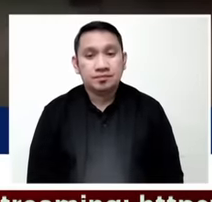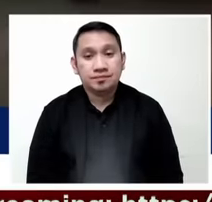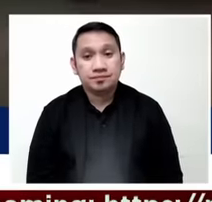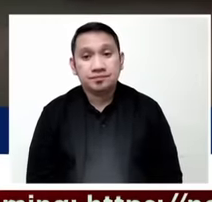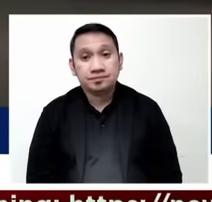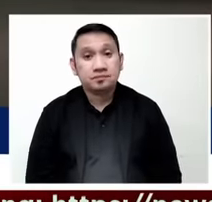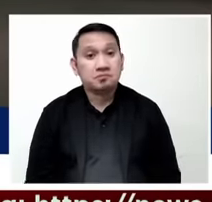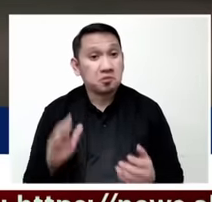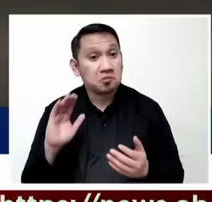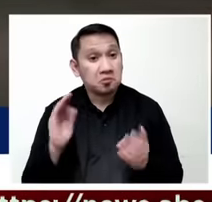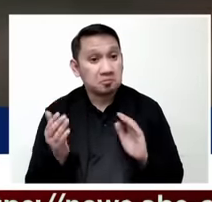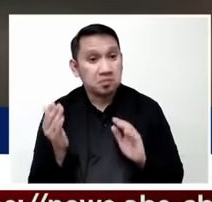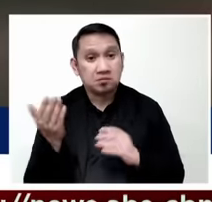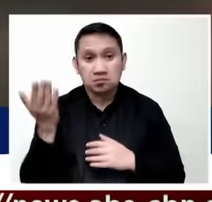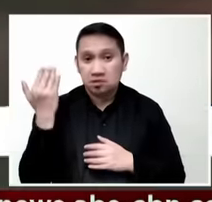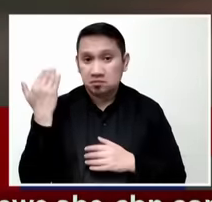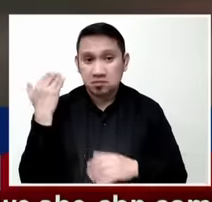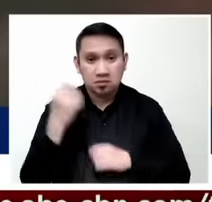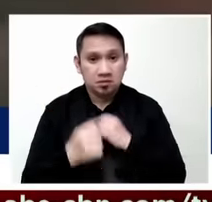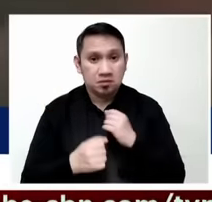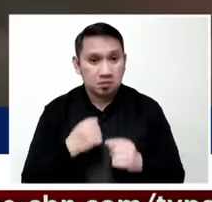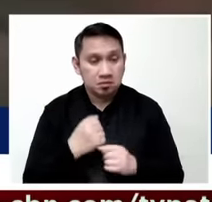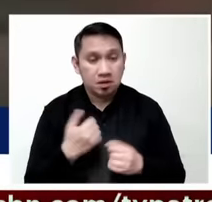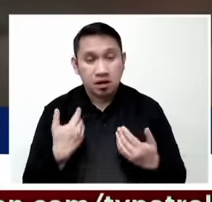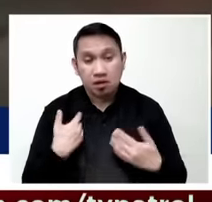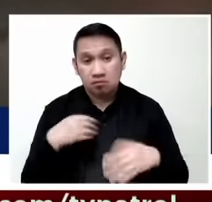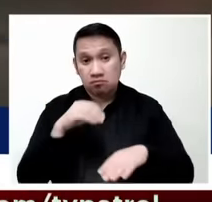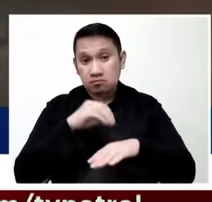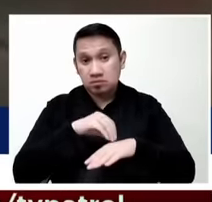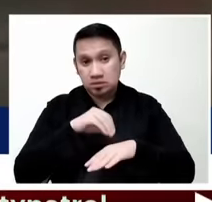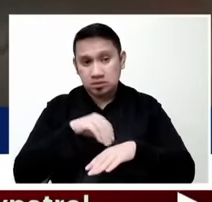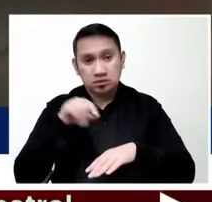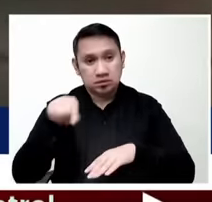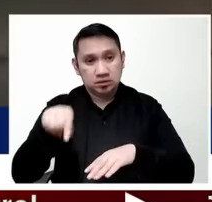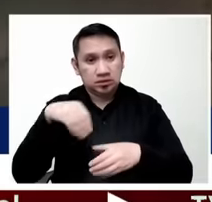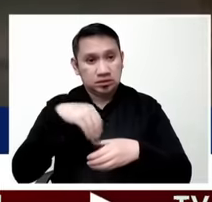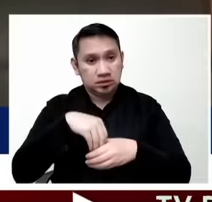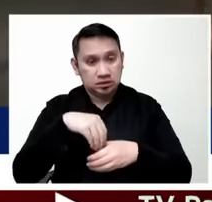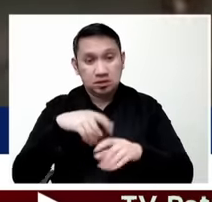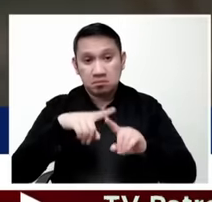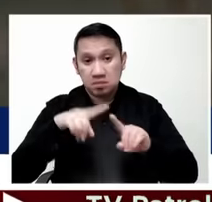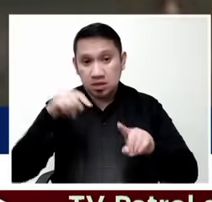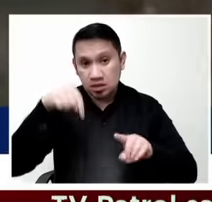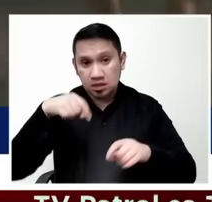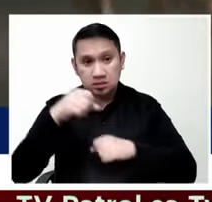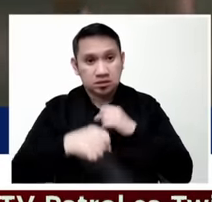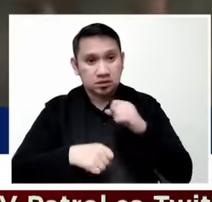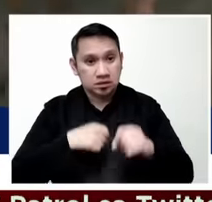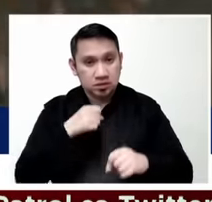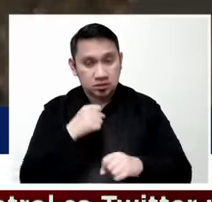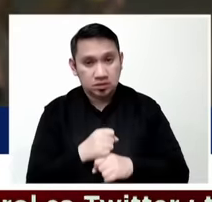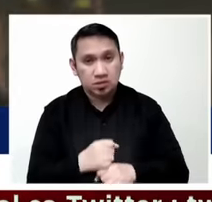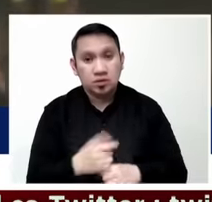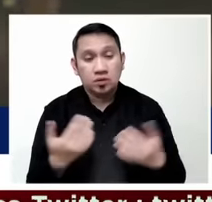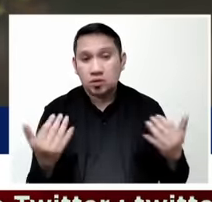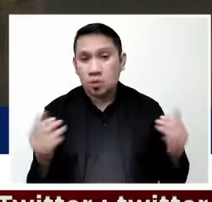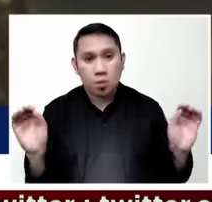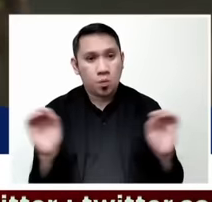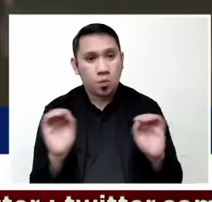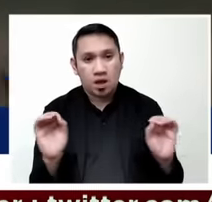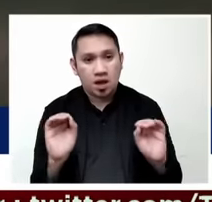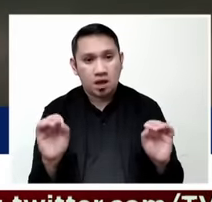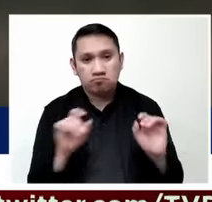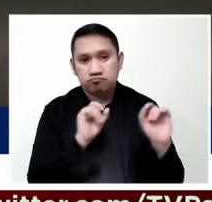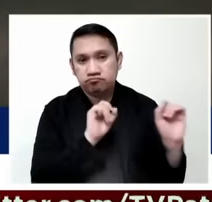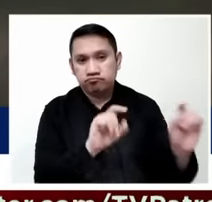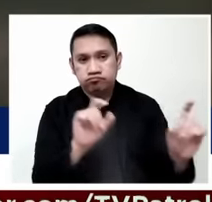mga nagdaang taon na may mga vendor sa loob ng Manila North Cemetery, ngayong taon ay paiirali nila ang zero vendor policy. Kaya